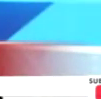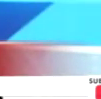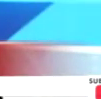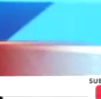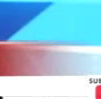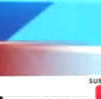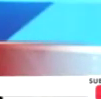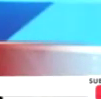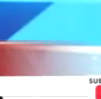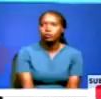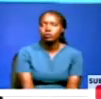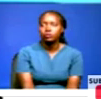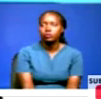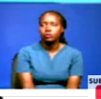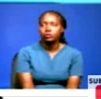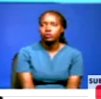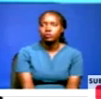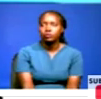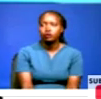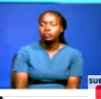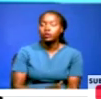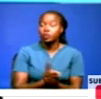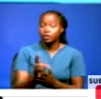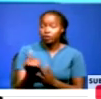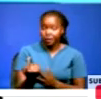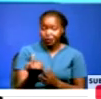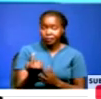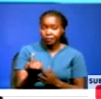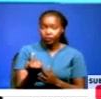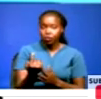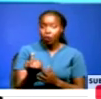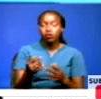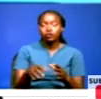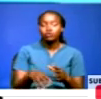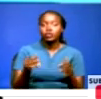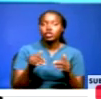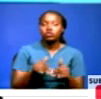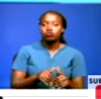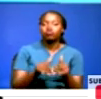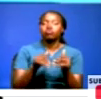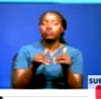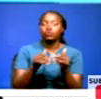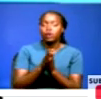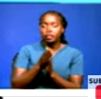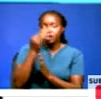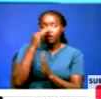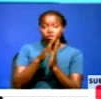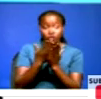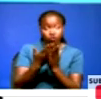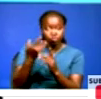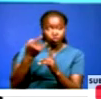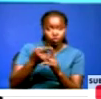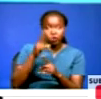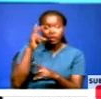Na mkaribu tena mtazamaji, unaendelea kutazama Darubini ya Channel 1. Kumbuka unaweza kutupata mbashara pale Facebook, YouTube na Twitter at KBC Channel 1, na